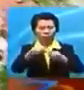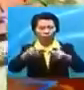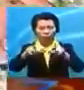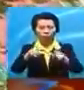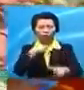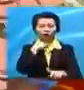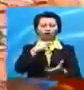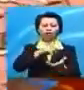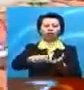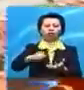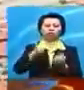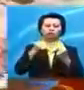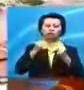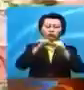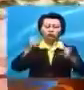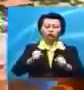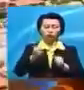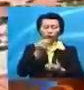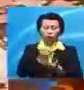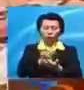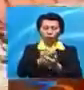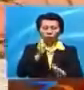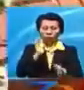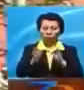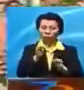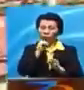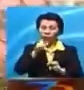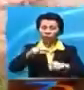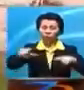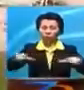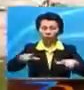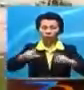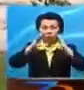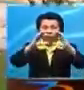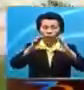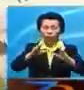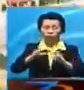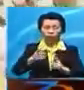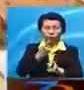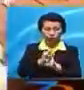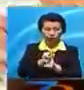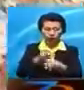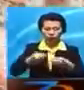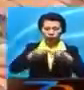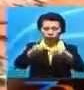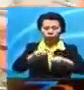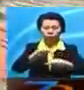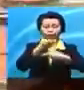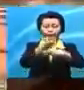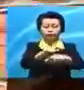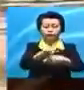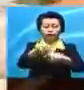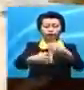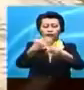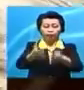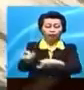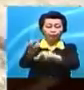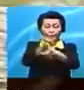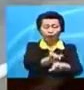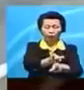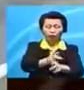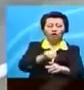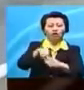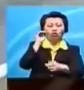menjejaskan kekukuhan sistem kewangan jika tidak dilaksana secara berhemah. Pemberian pinjaman oleh pemaju adalah di